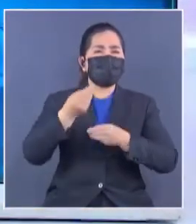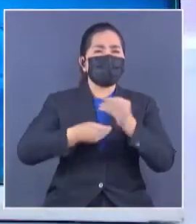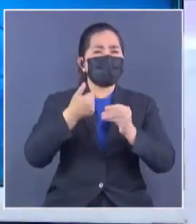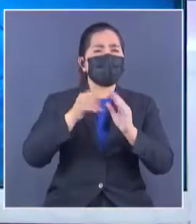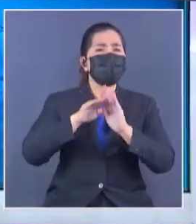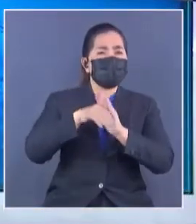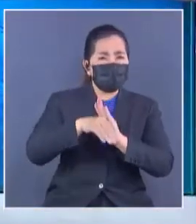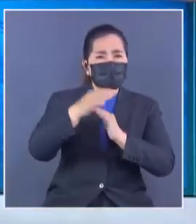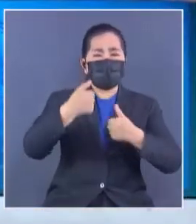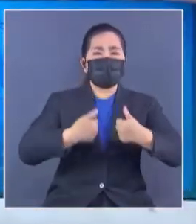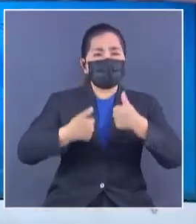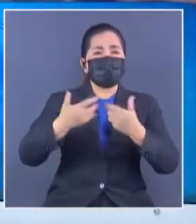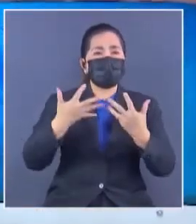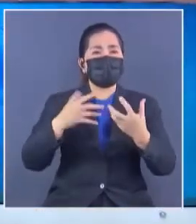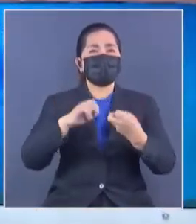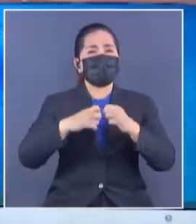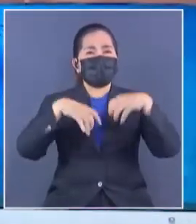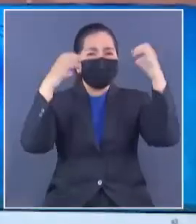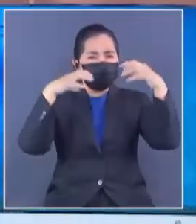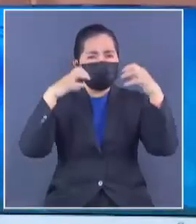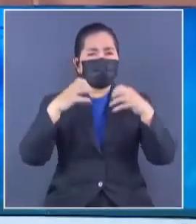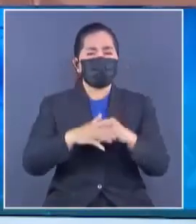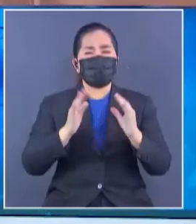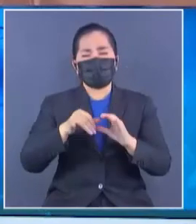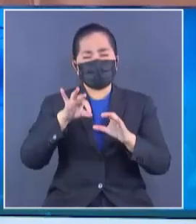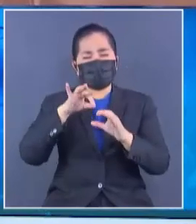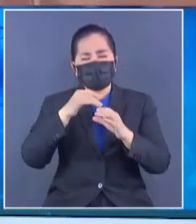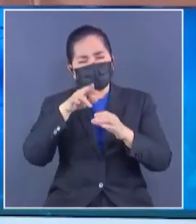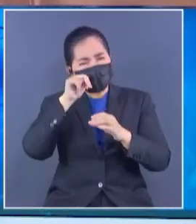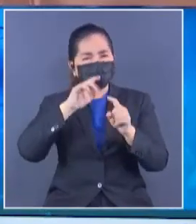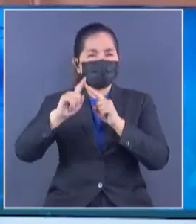ใช่ตกเพราะมีคู่แข่งตกเพราะหน้าฝนเดี๋ยวช่วงหน้าก็น่าจะดีขึ้นนะครับ